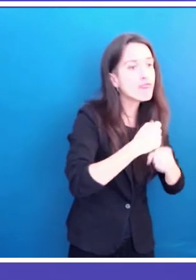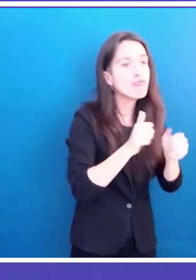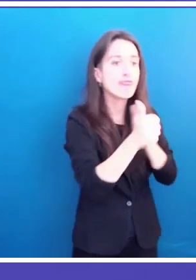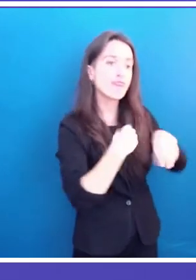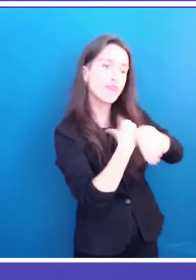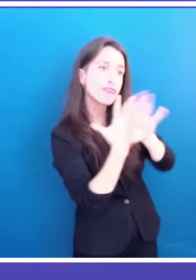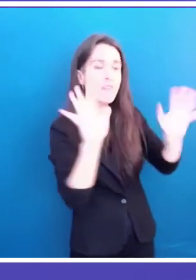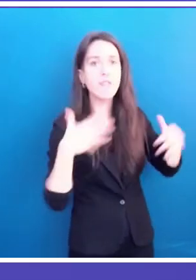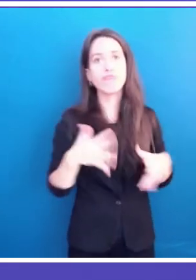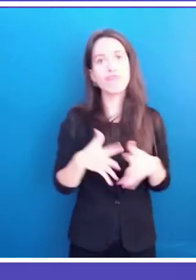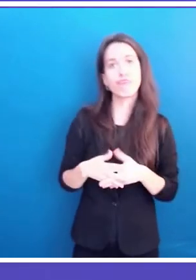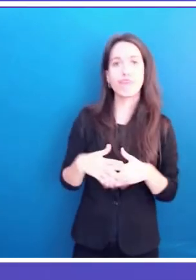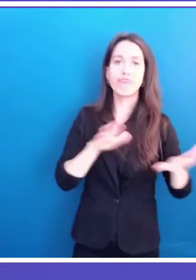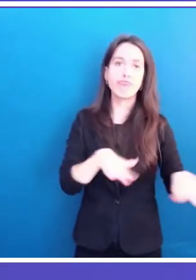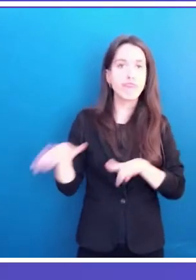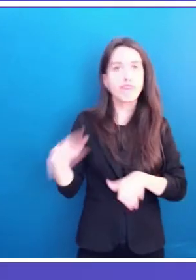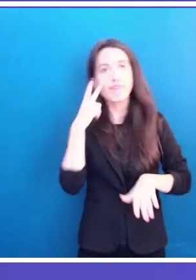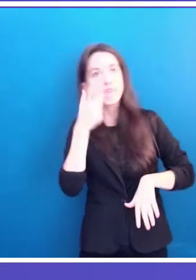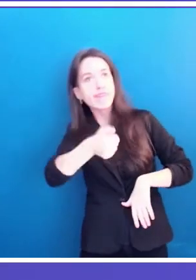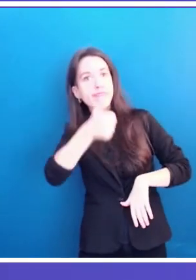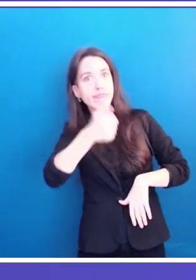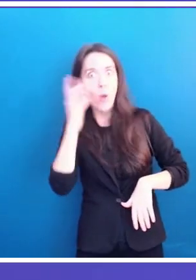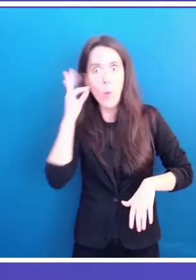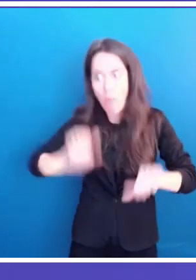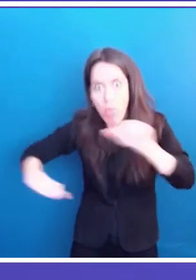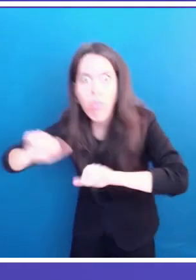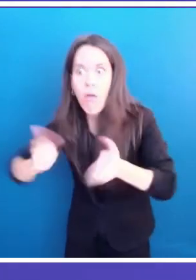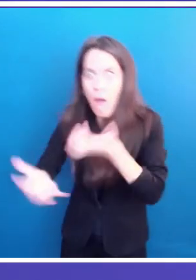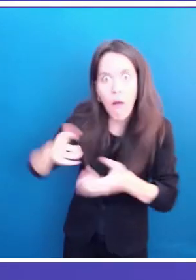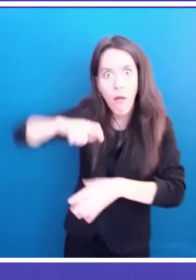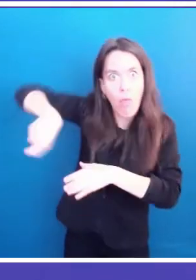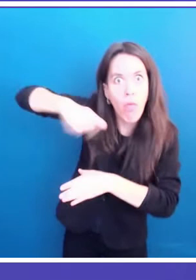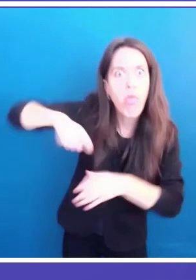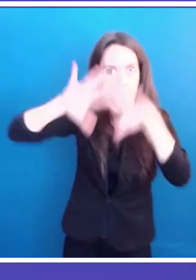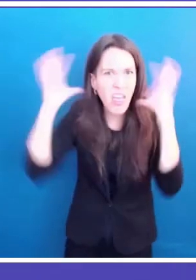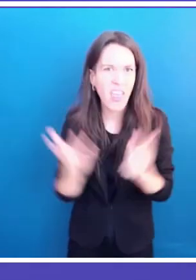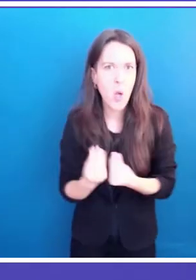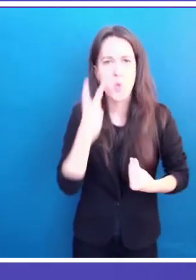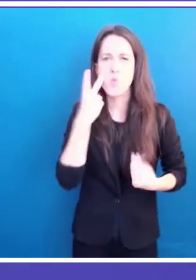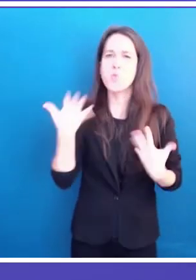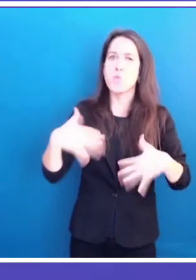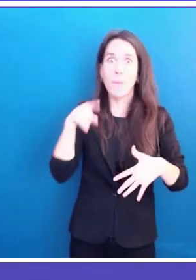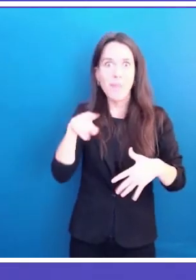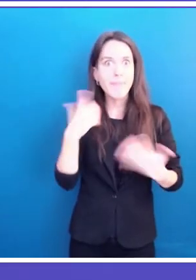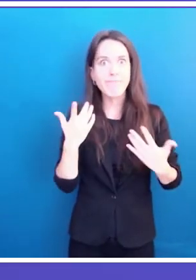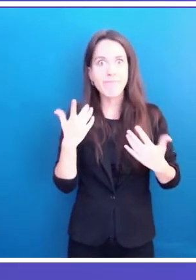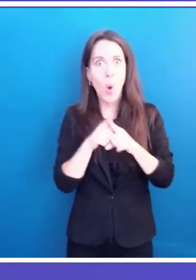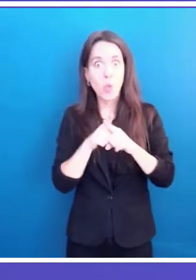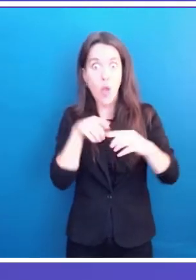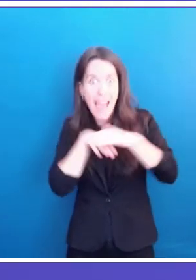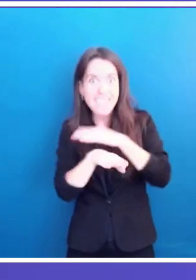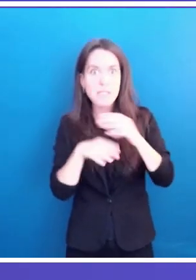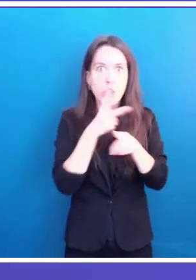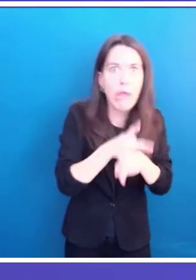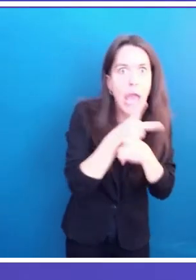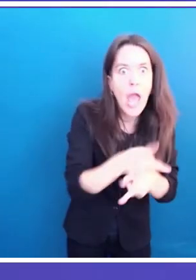التنظيف المنزلي أكثر ب3 أضعاف من الصبيان في نفس الفئة العمرية. في المغرب لدينا